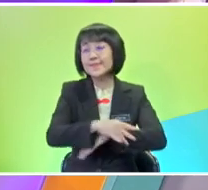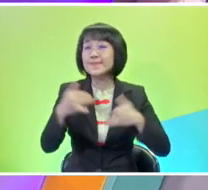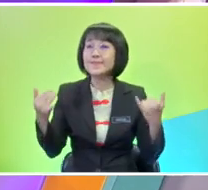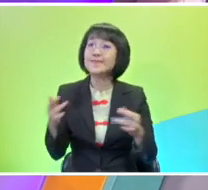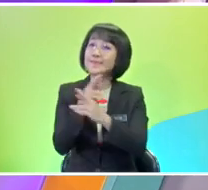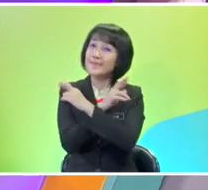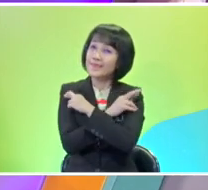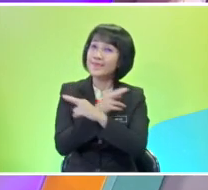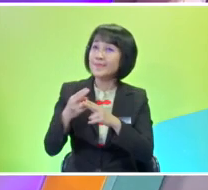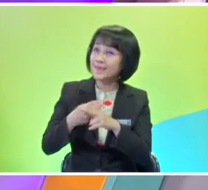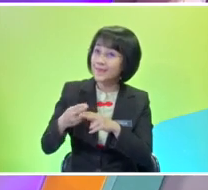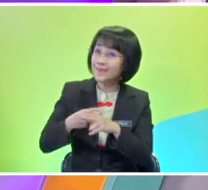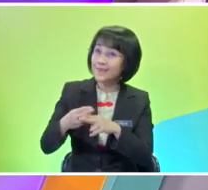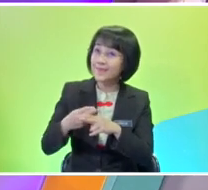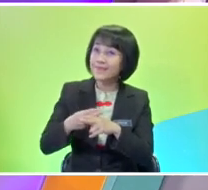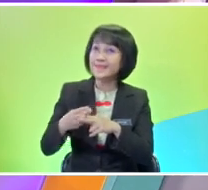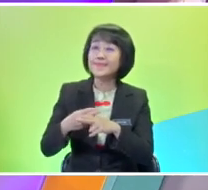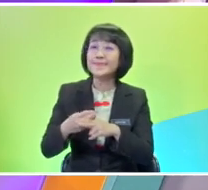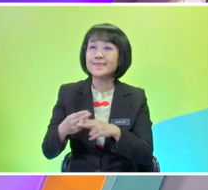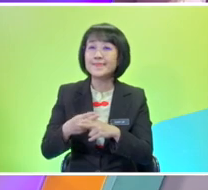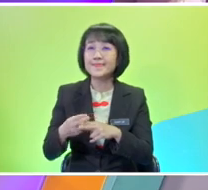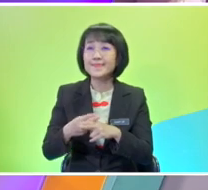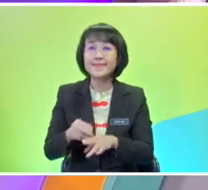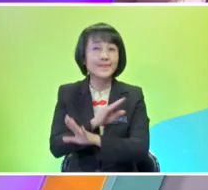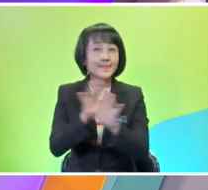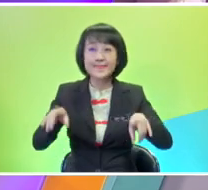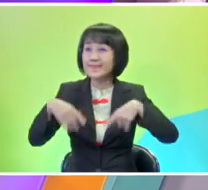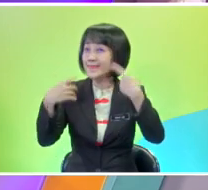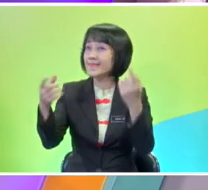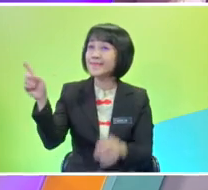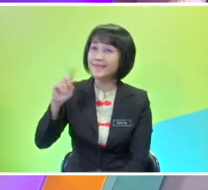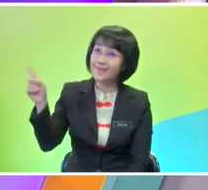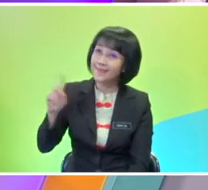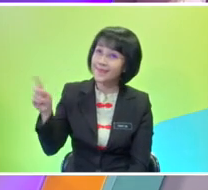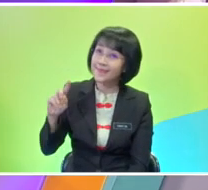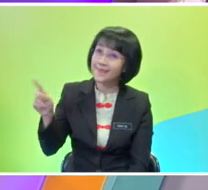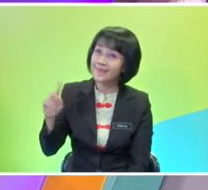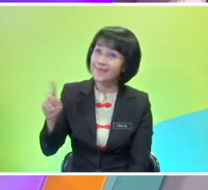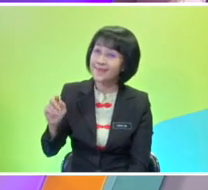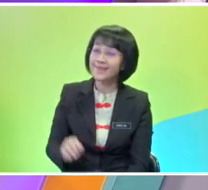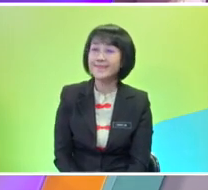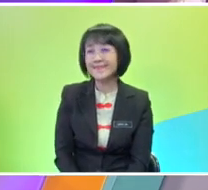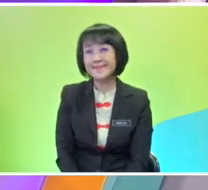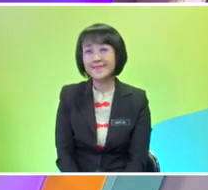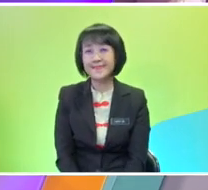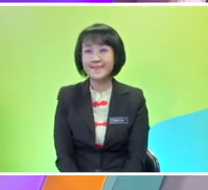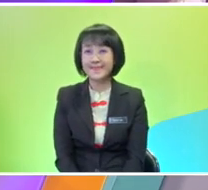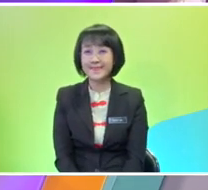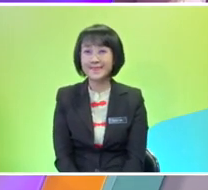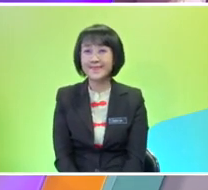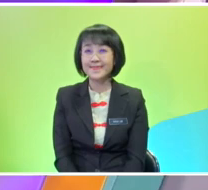berhasil ini kawan-kawan jangan kemana-mana tahu kita kan jauh lagi tentang